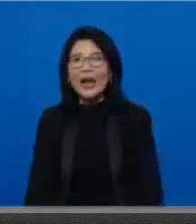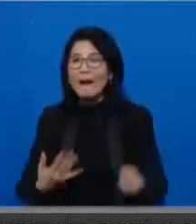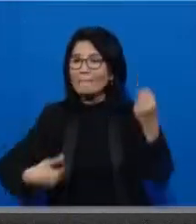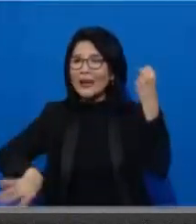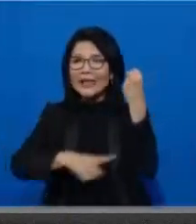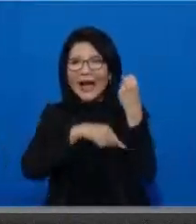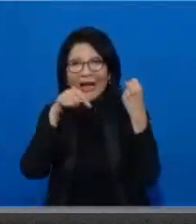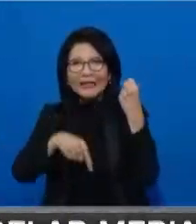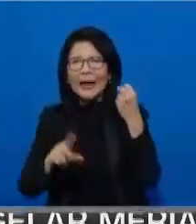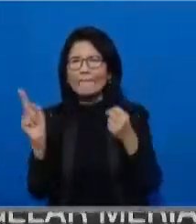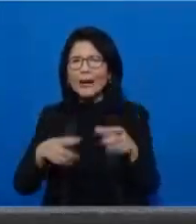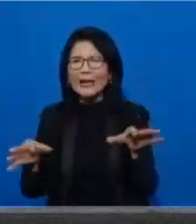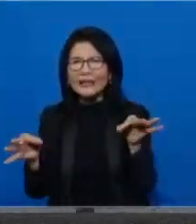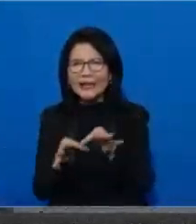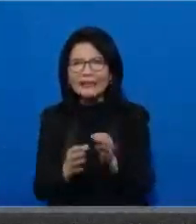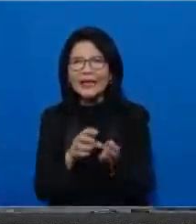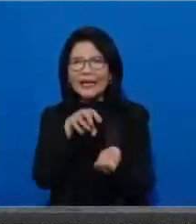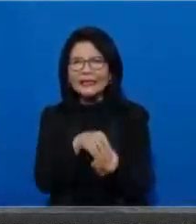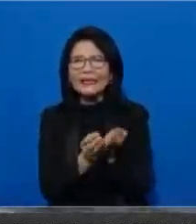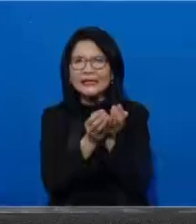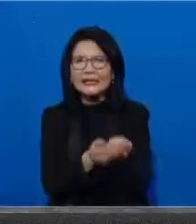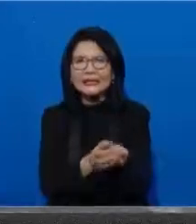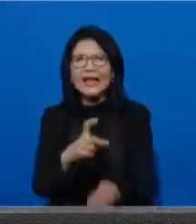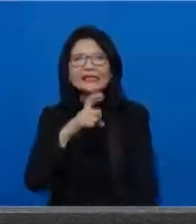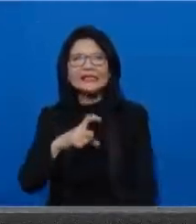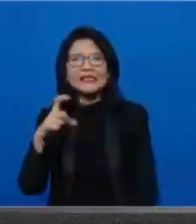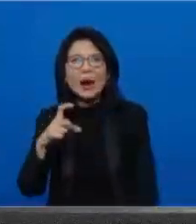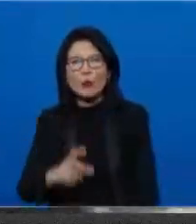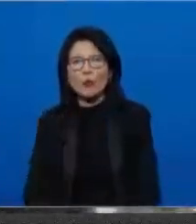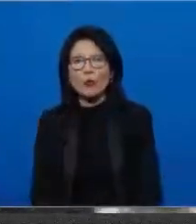inilah pantai terdekat dari dermaga satu-satunya di Cheung Chau.